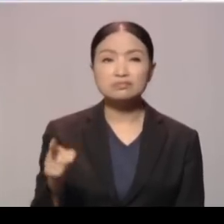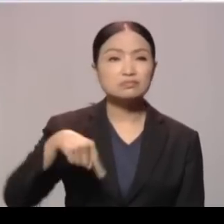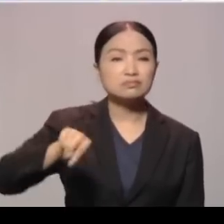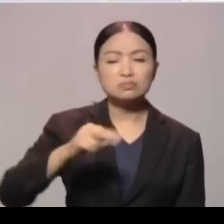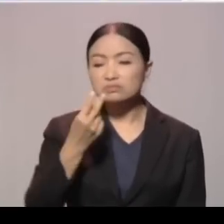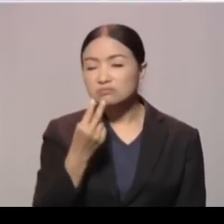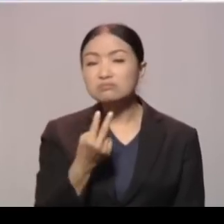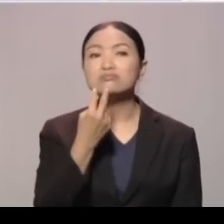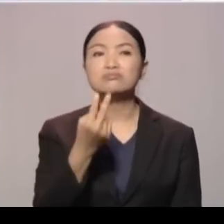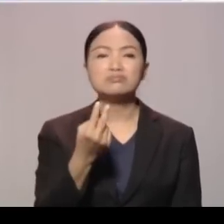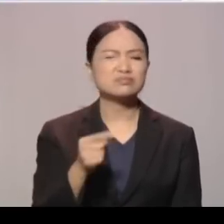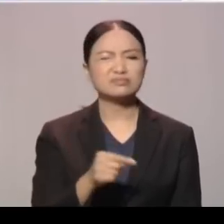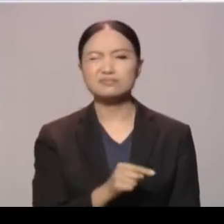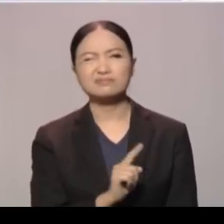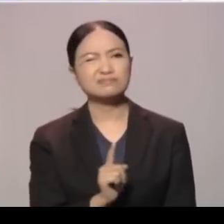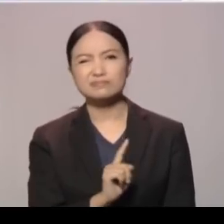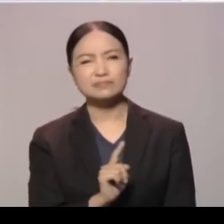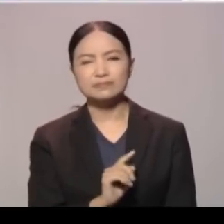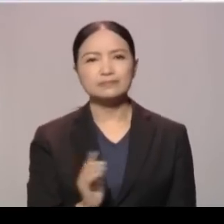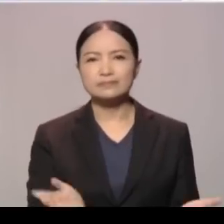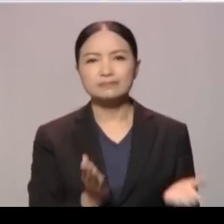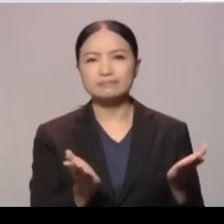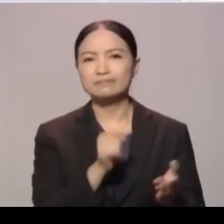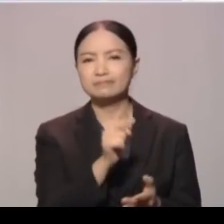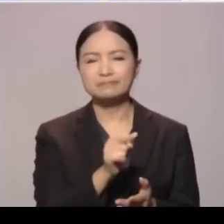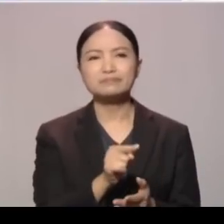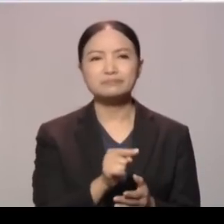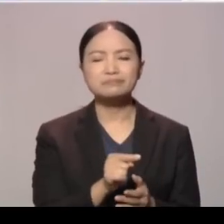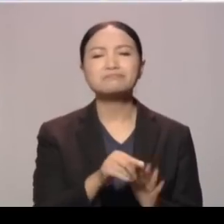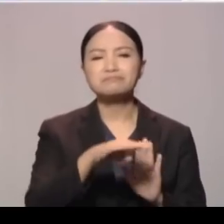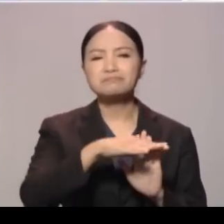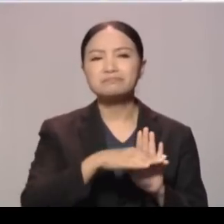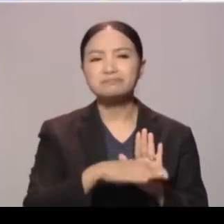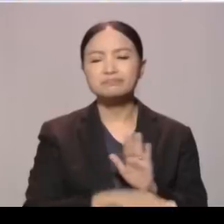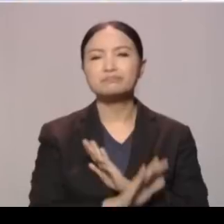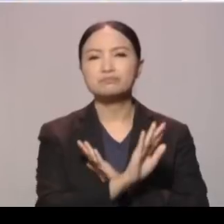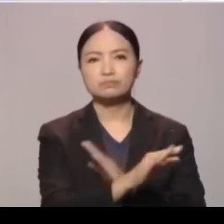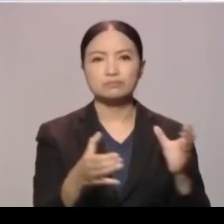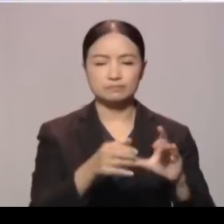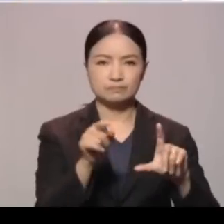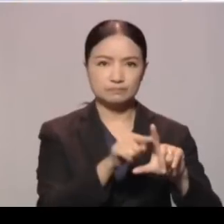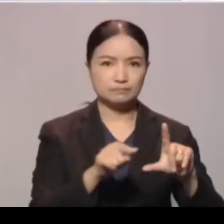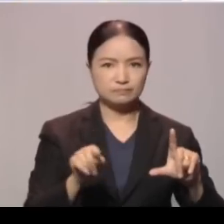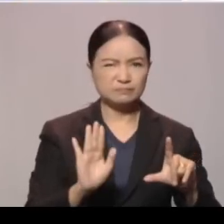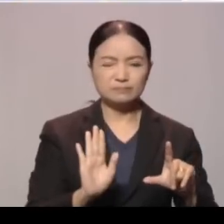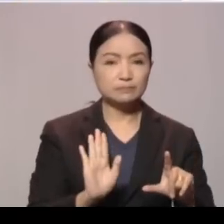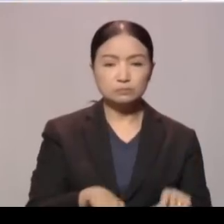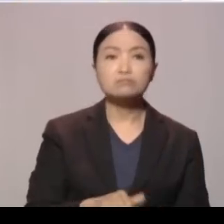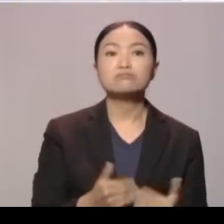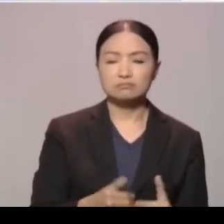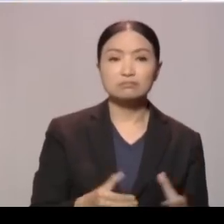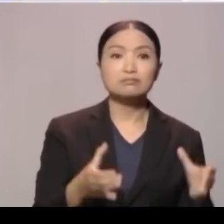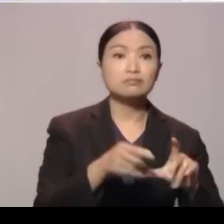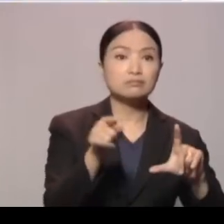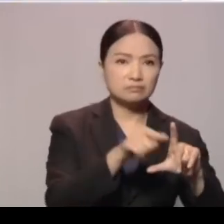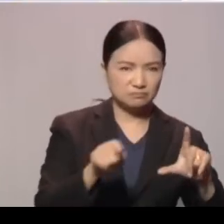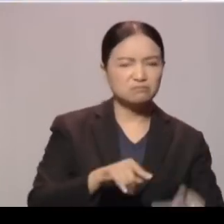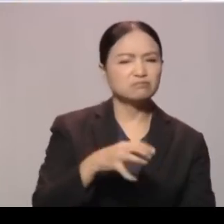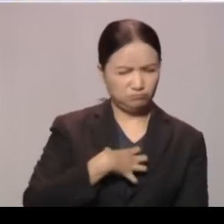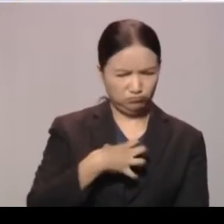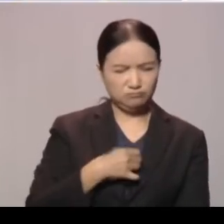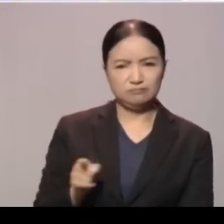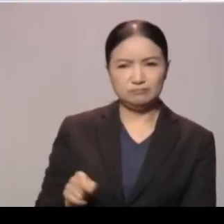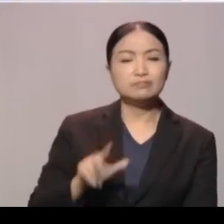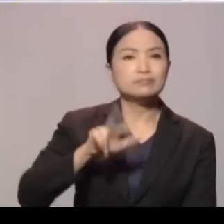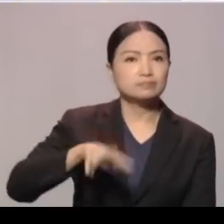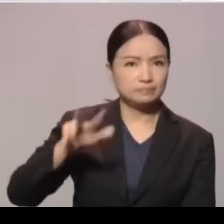เห็นกันอยู่ว่าอาจจะไม่ค่อยสนับสนุนแนวทางของก้าวไกลนะก้าวไกลขาดเพื่อไทยไม่ได้เลยนะฮะ ค่ะ ครับ